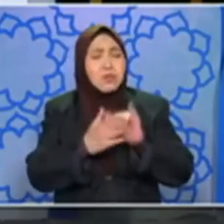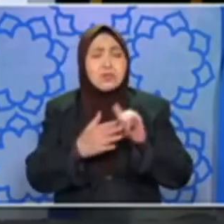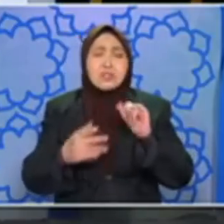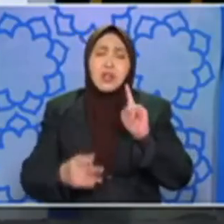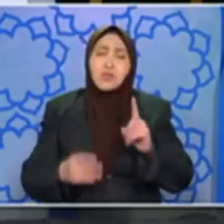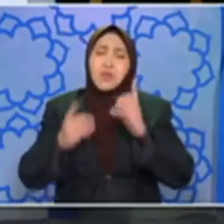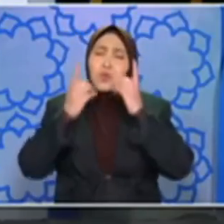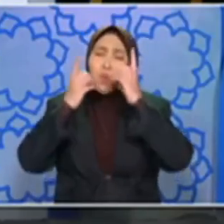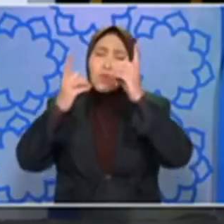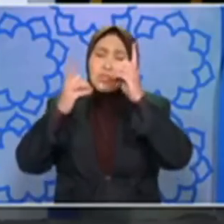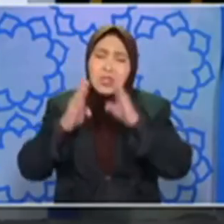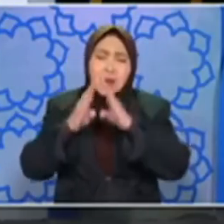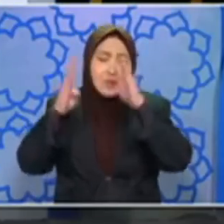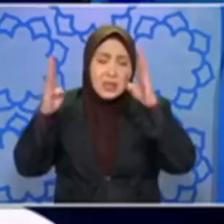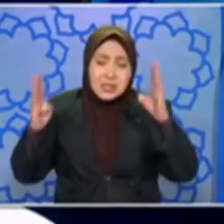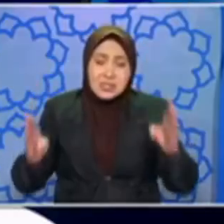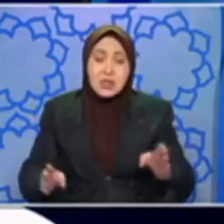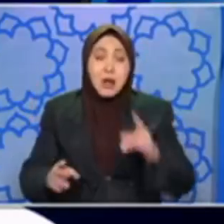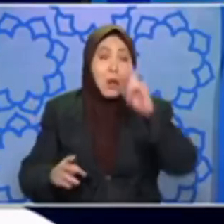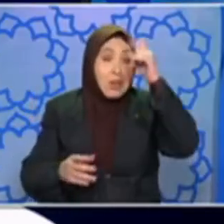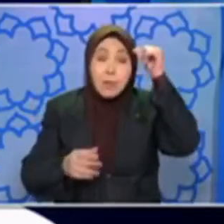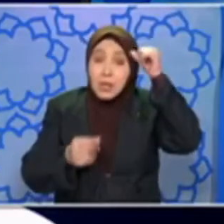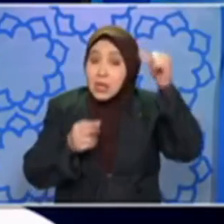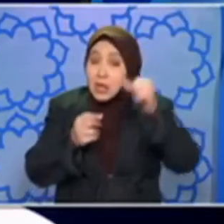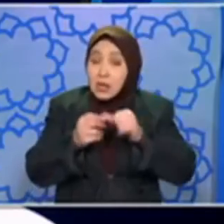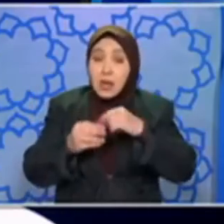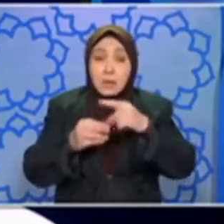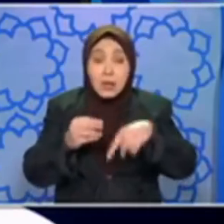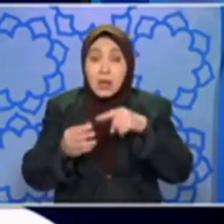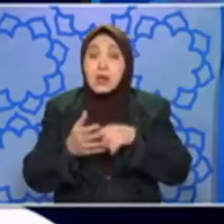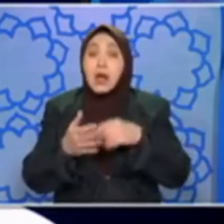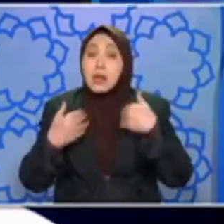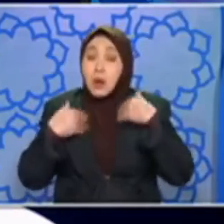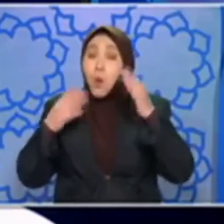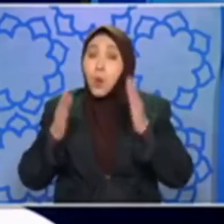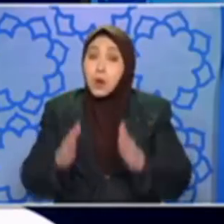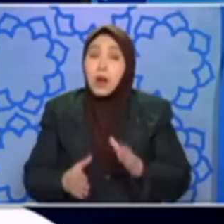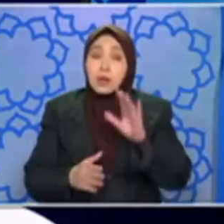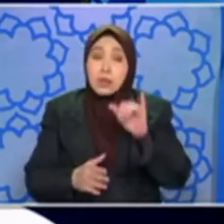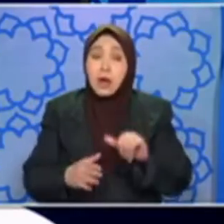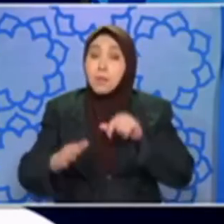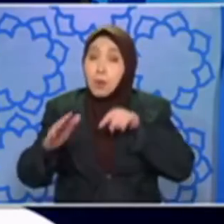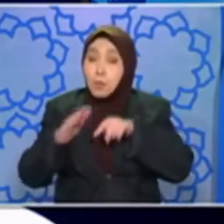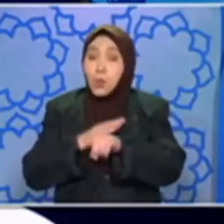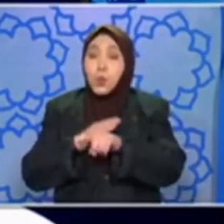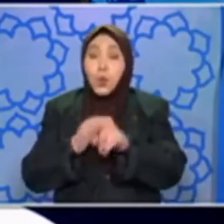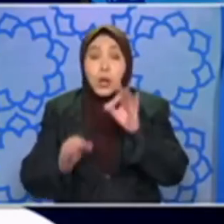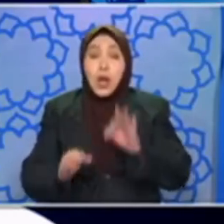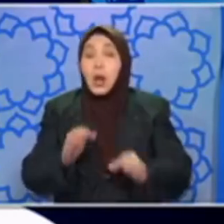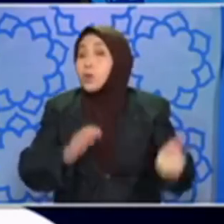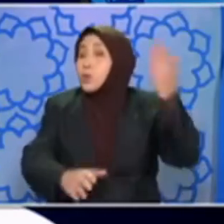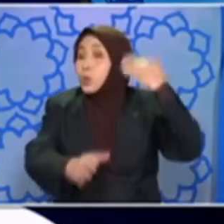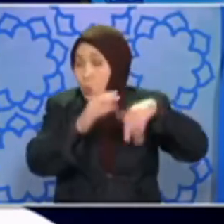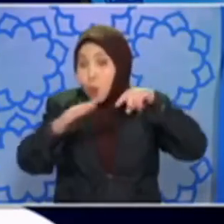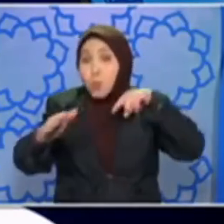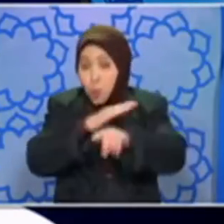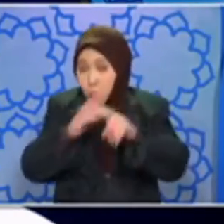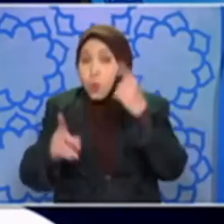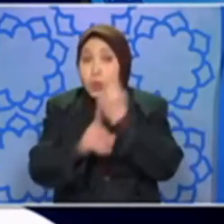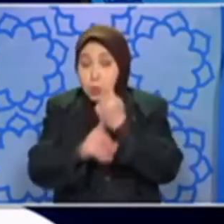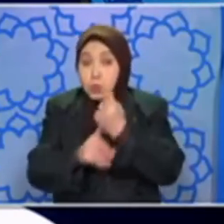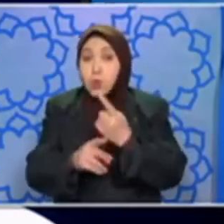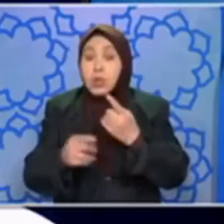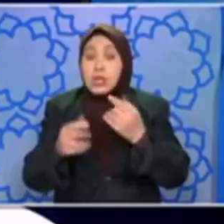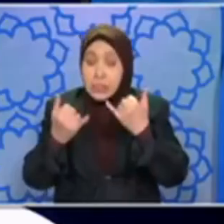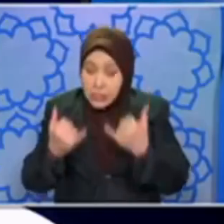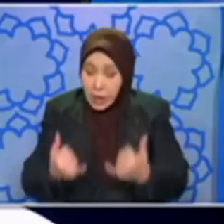dosa yang besar. Allah mengingatkan perkara ini, ya, ada orang yang membunuh, kalau zaman dahulu memang membunuh betul-betul, ustaz, ya. Zaman sekarang